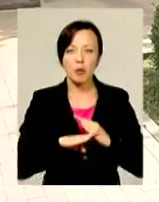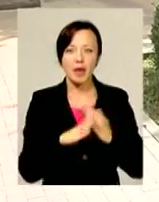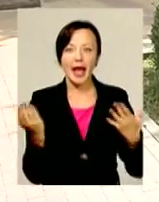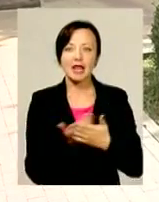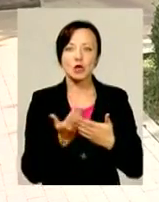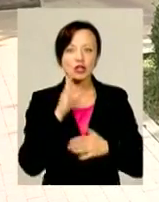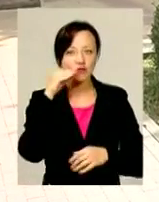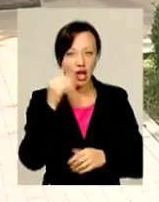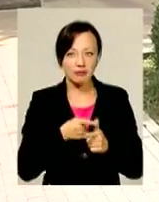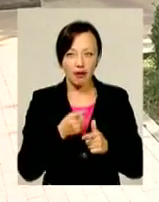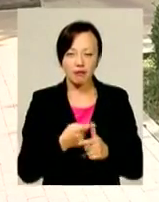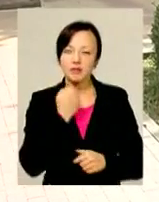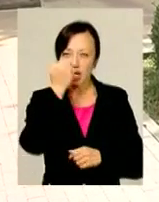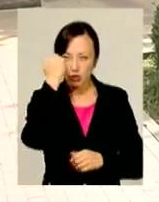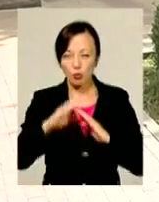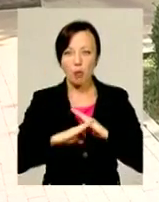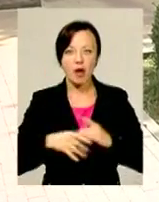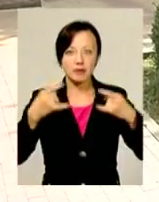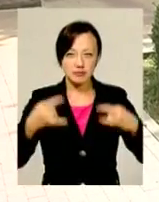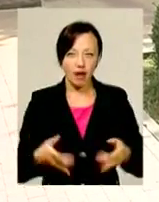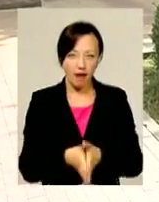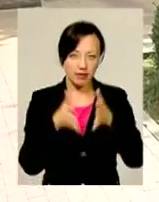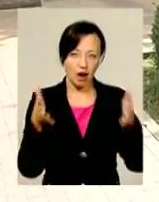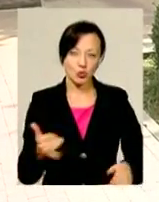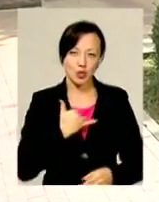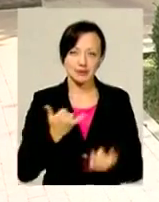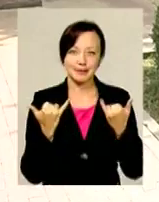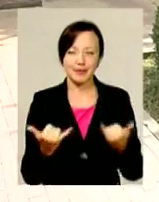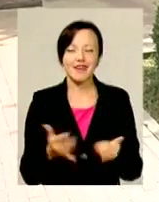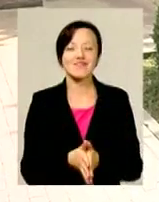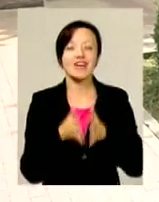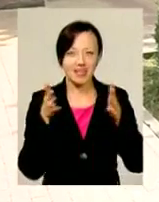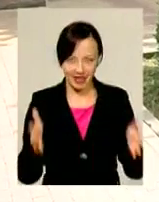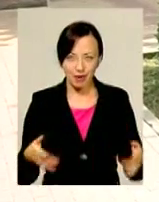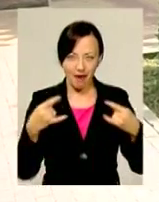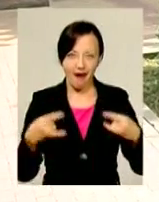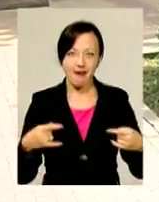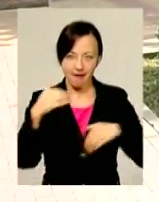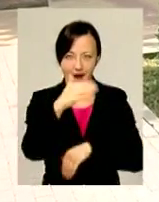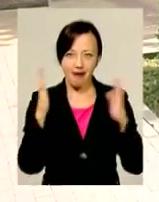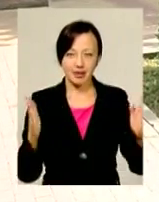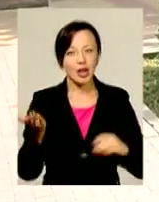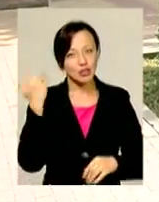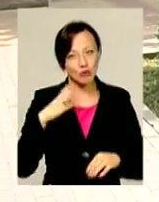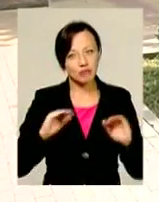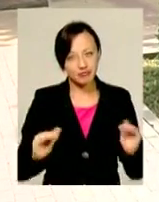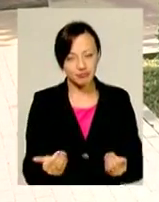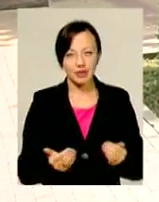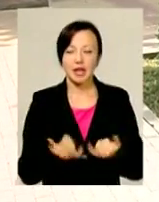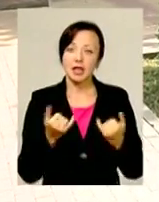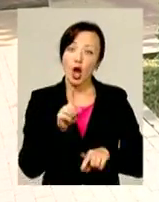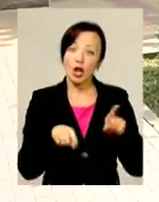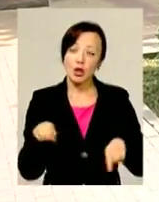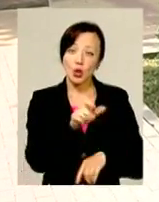кінотеатр Шевченка, ми їм дуже вдячні. Вони допомогли нам з екраном. У нас тепер кіно на великому екрані, бо раніше ми були трошки обмежені в цьому. Часом